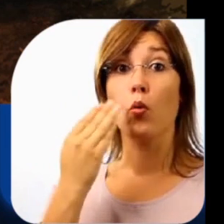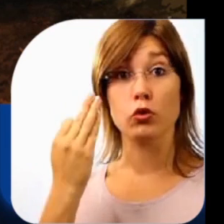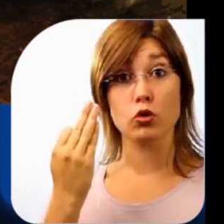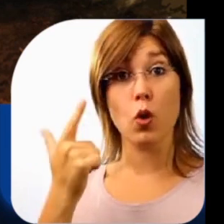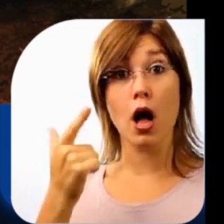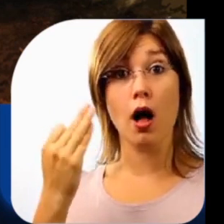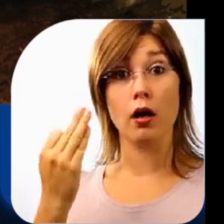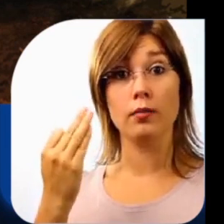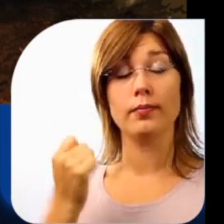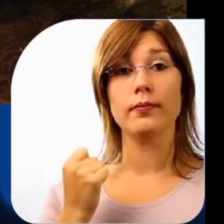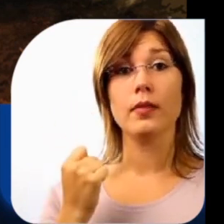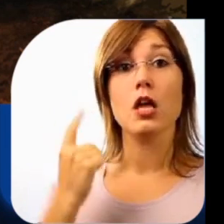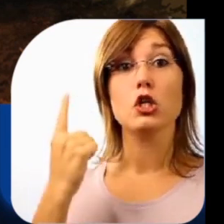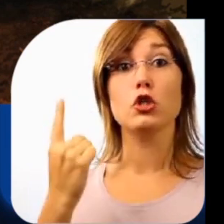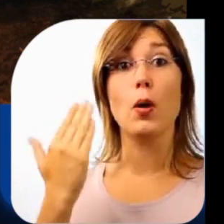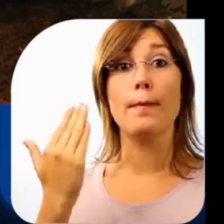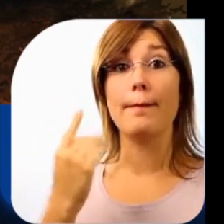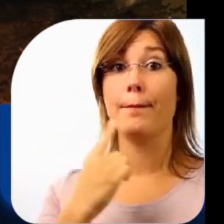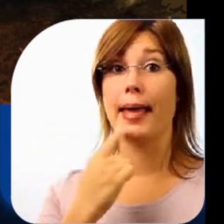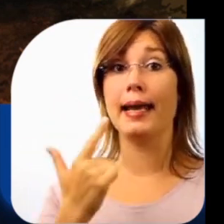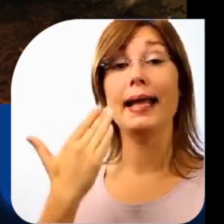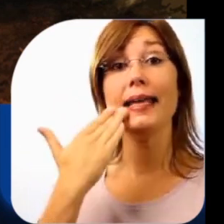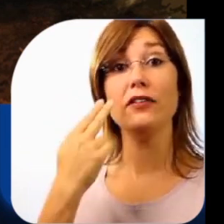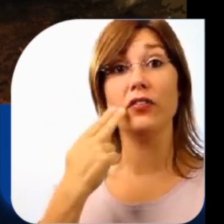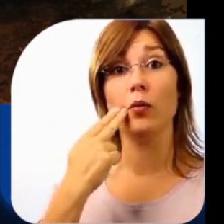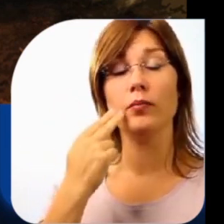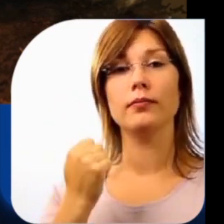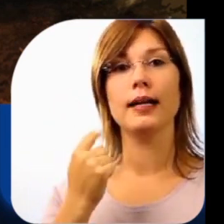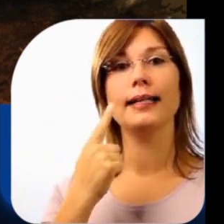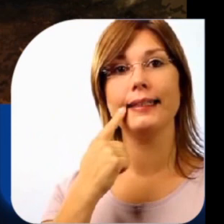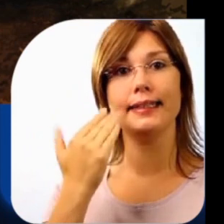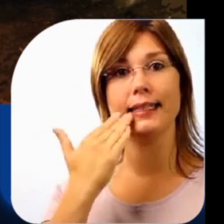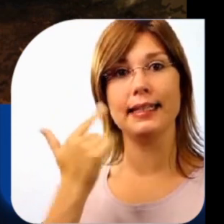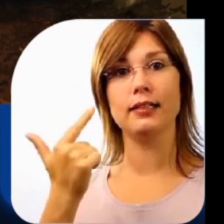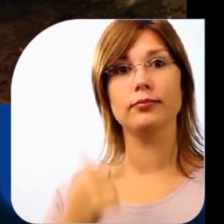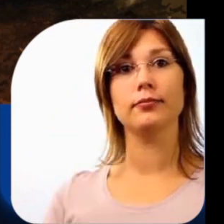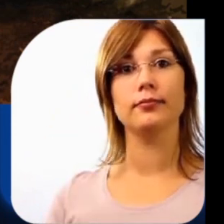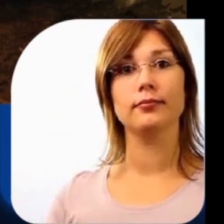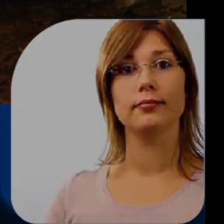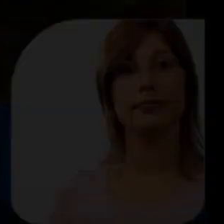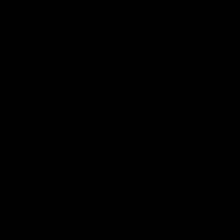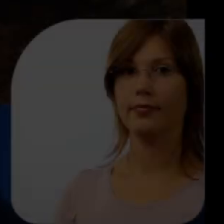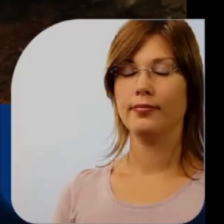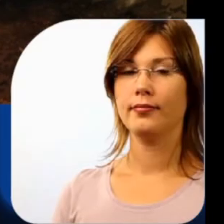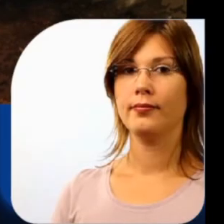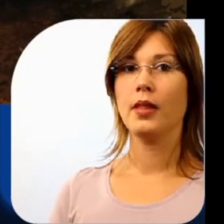« Bonsoir, je m'appelle Yvan, dit-il.